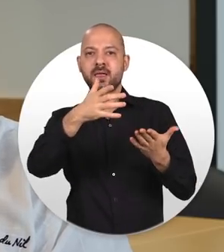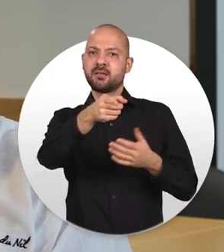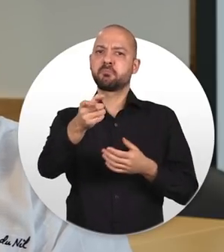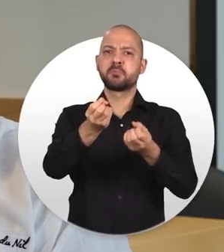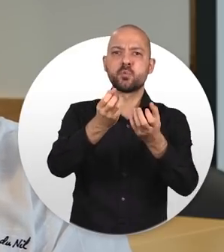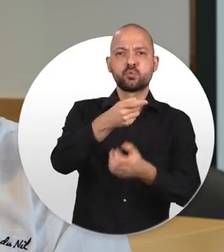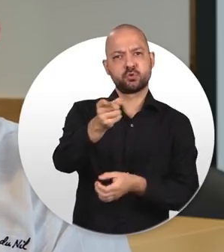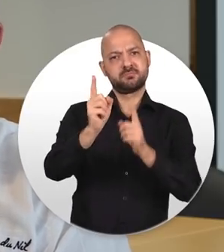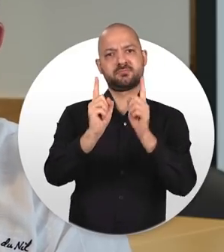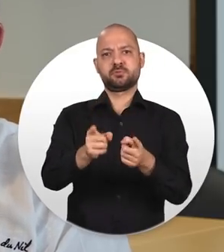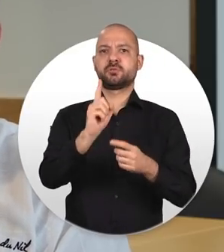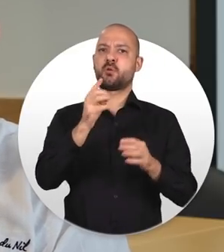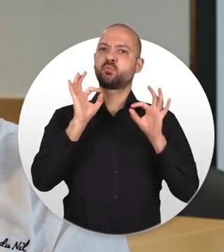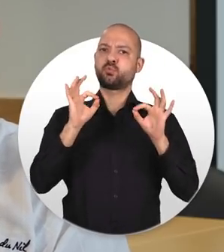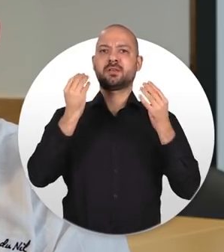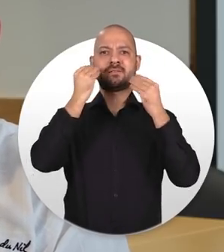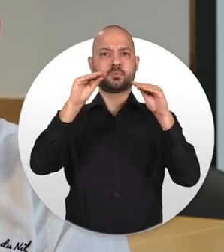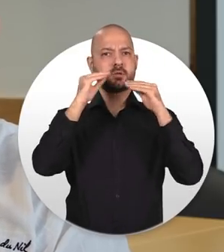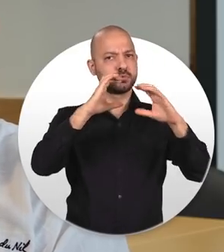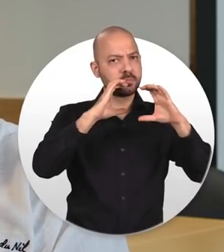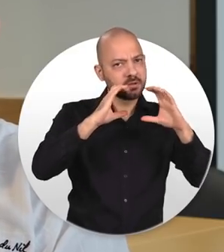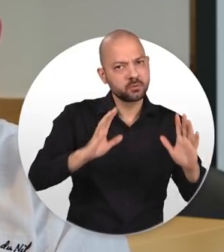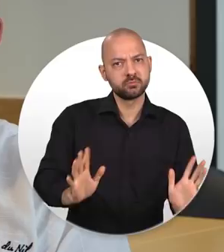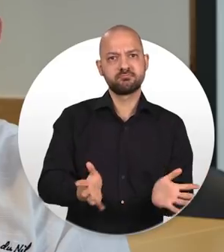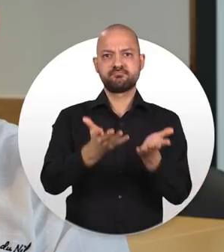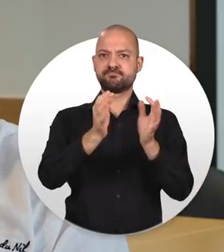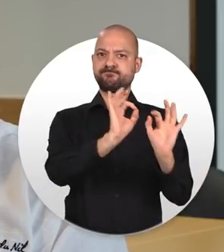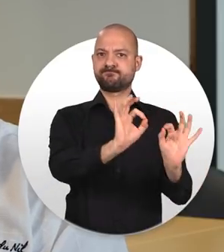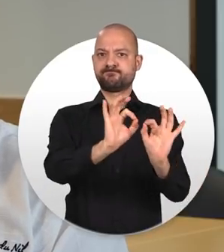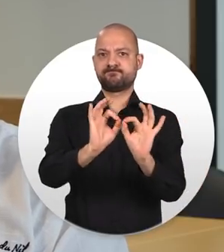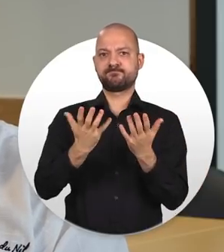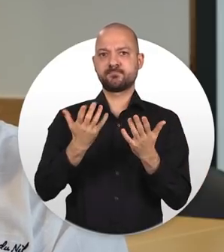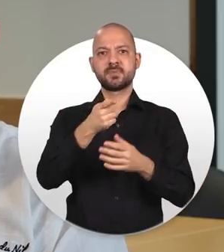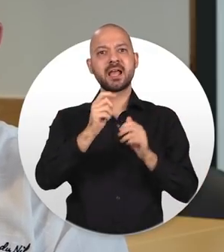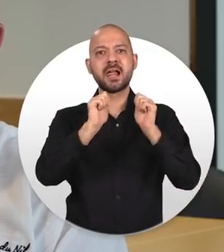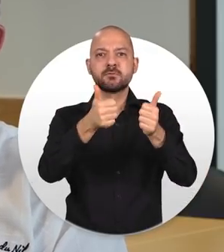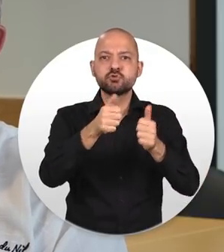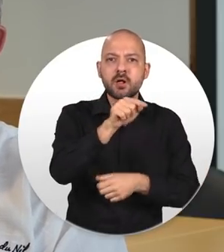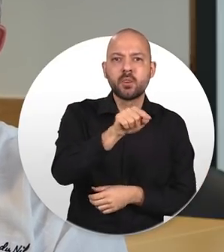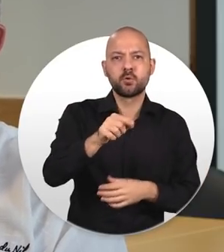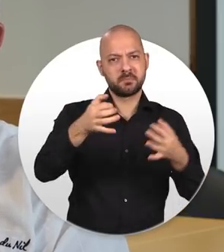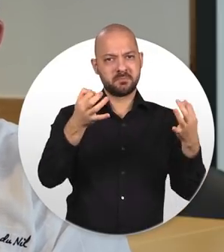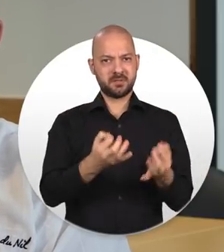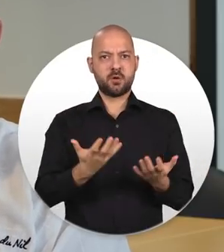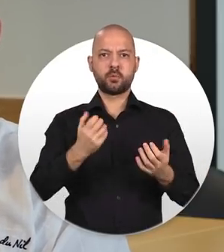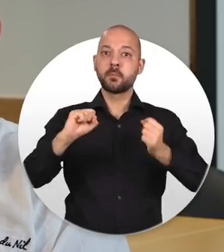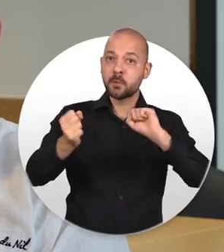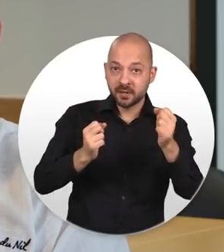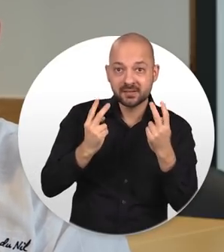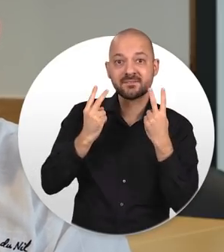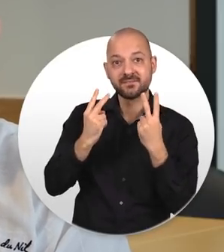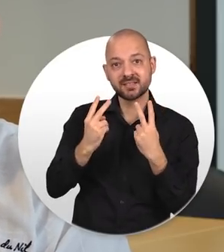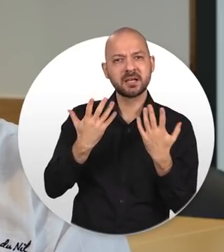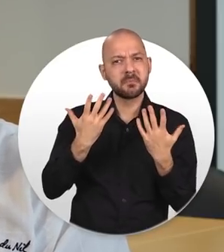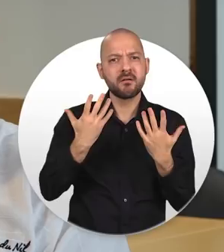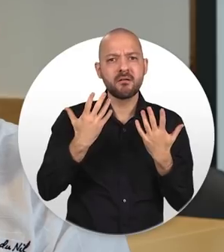müssen auch sich durch eine gute Information und Kommunikation auszeichnen. Hilfestellung wird gebraucht, Mobilität ist wichtig. Alles